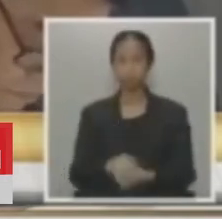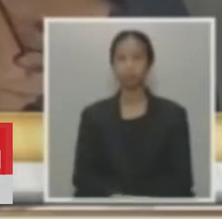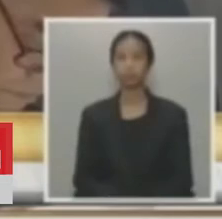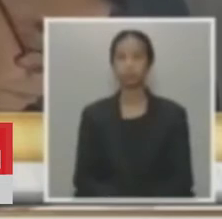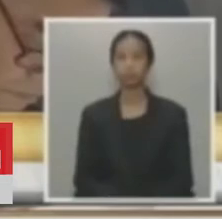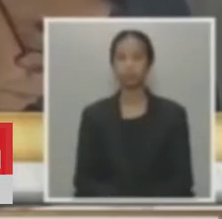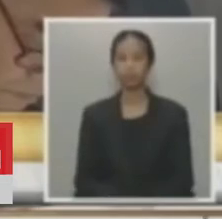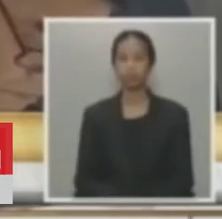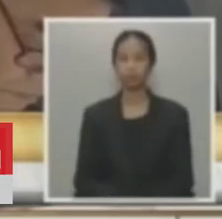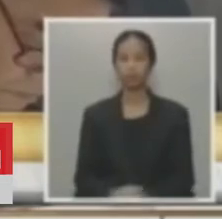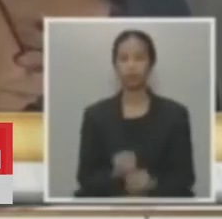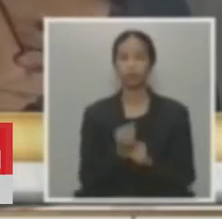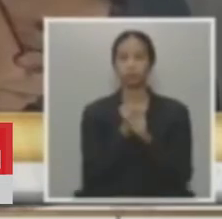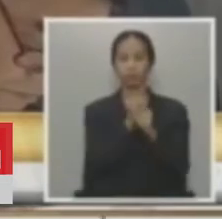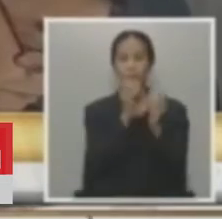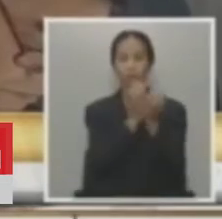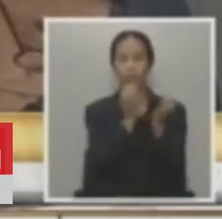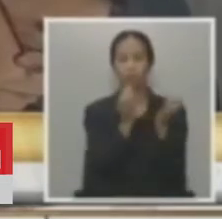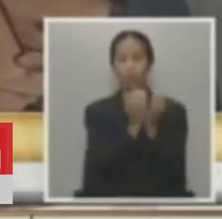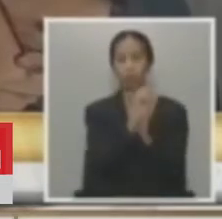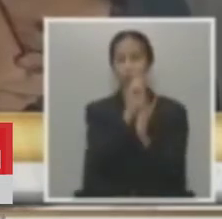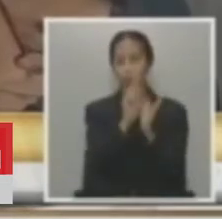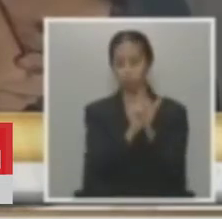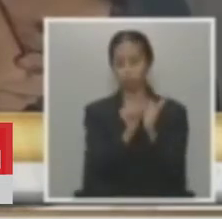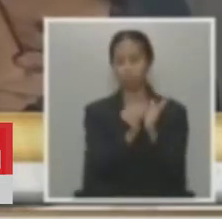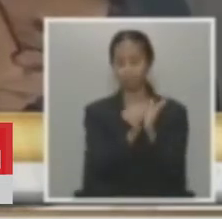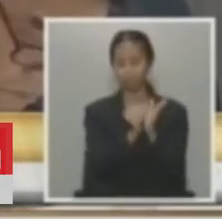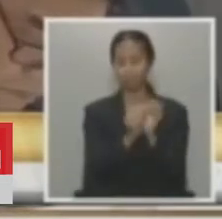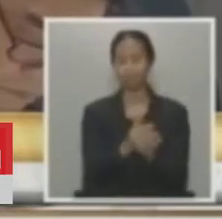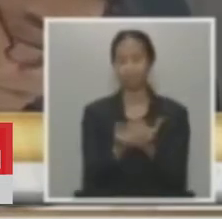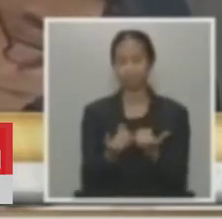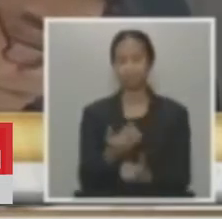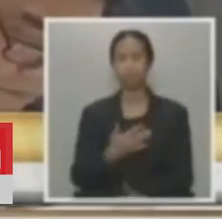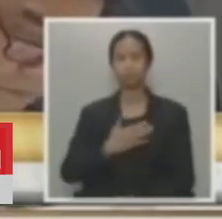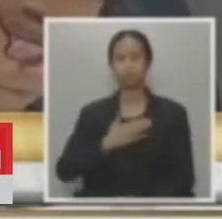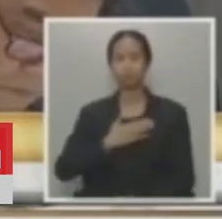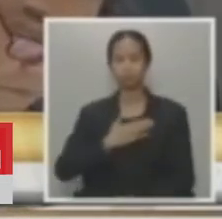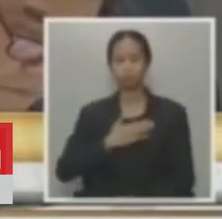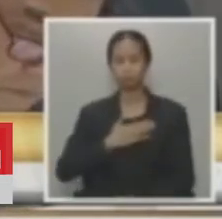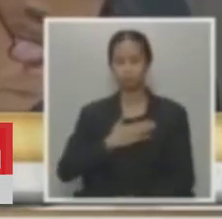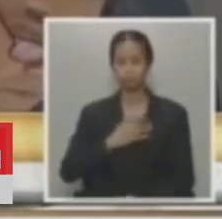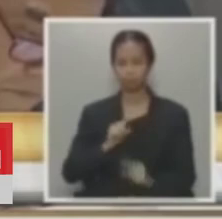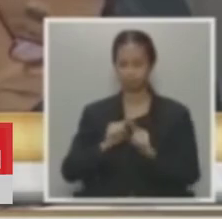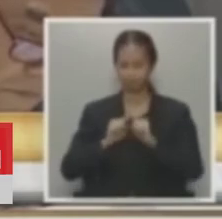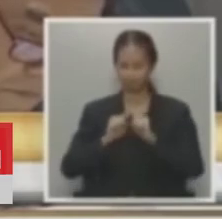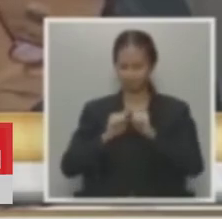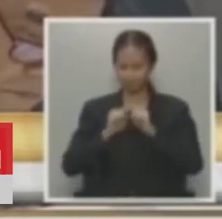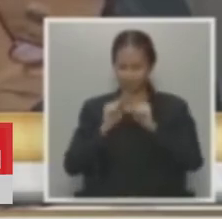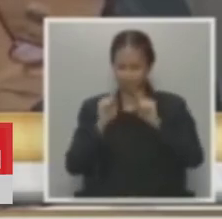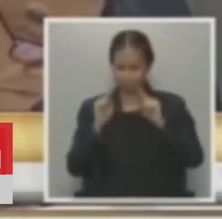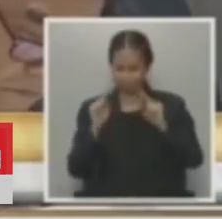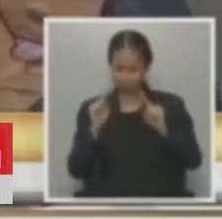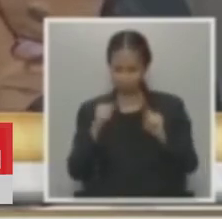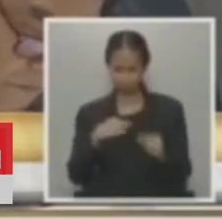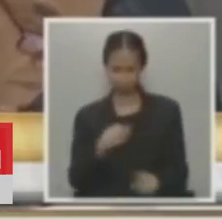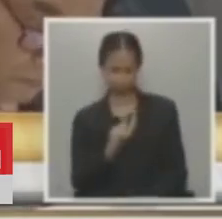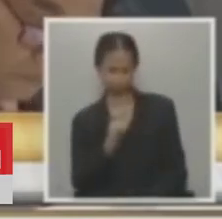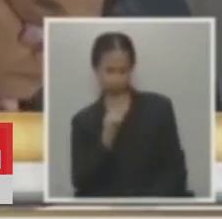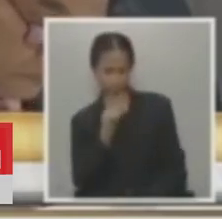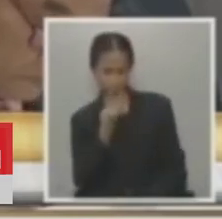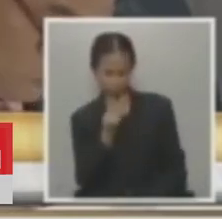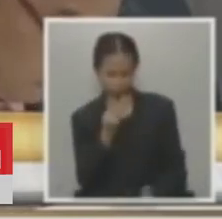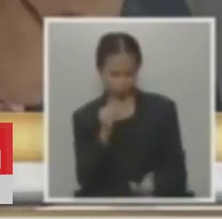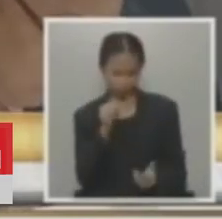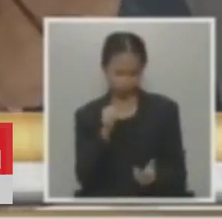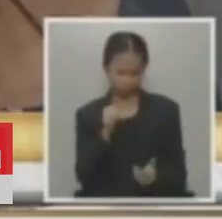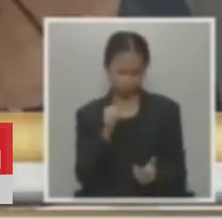ของรัฐธรรมนูญท่านประธานครับผมก็ยังไม่เห็นอะไรที่มันแตกต่างจากคราว